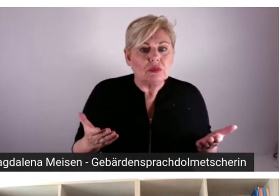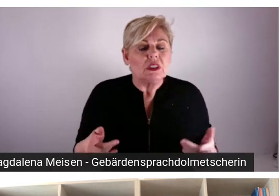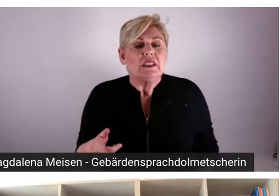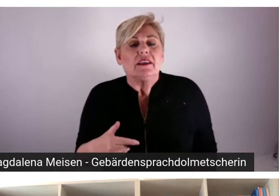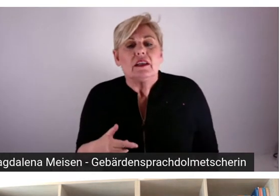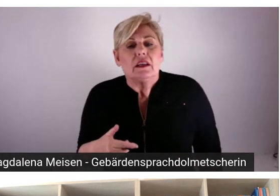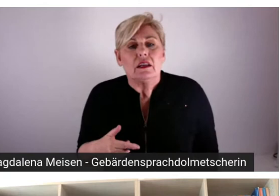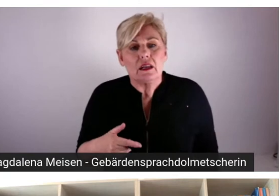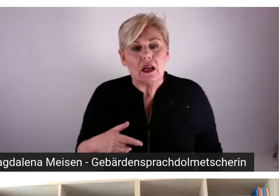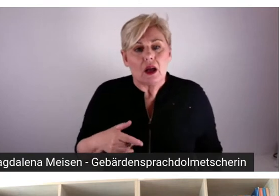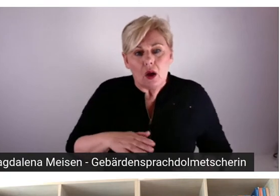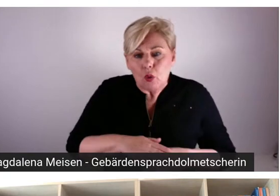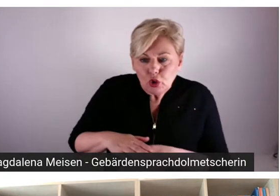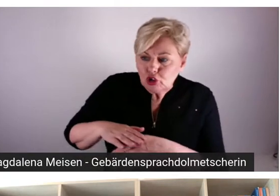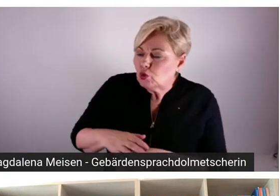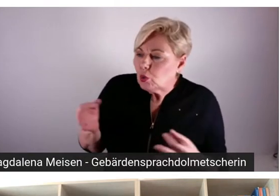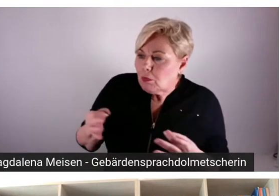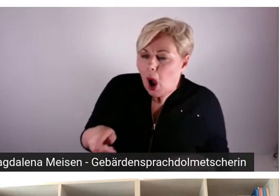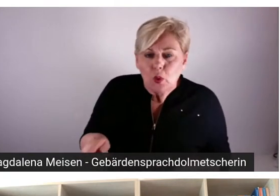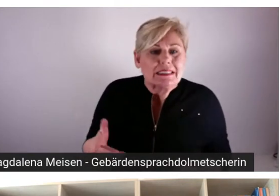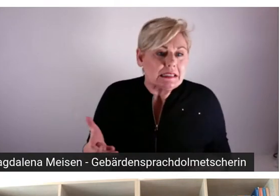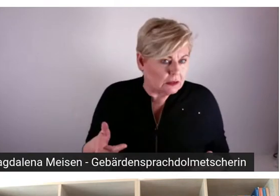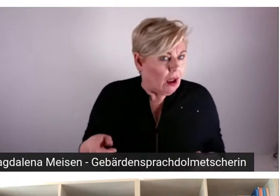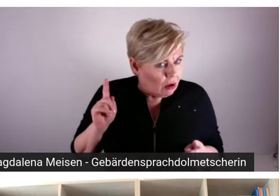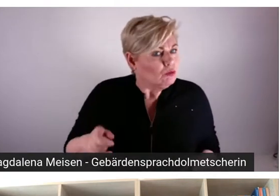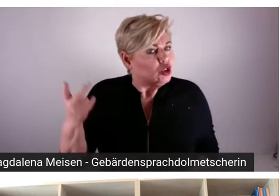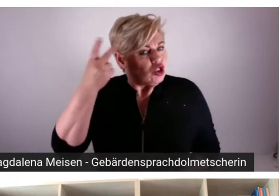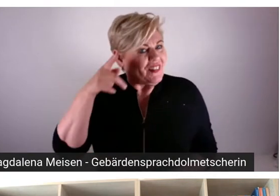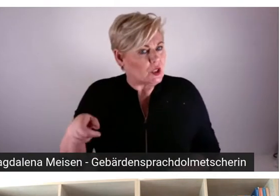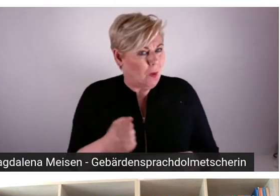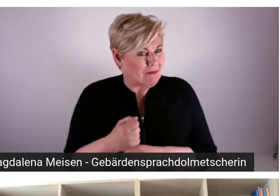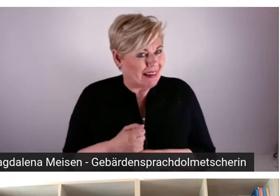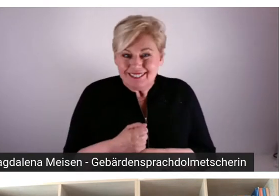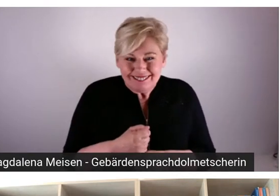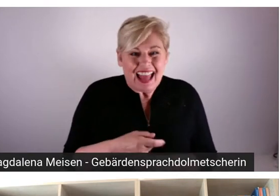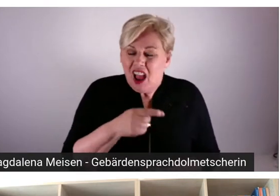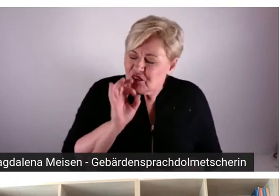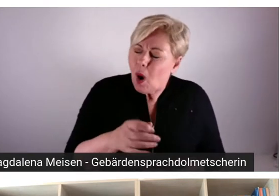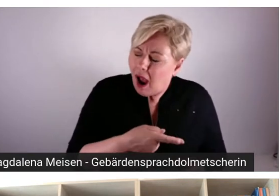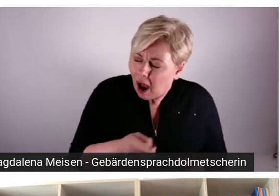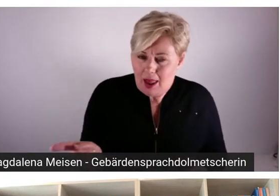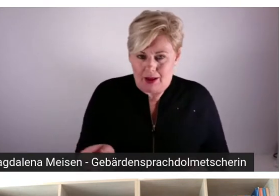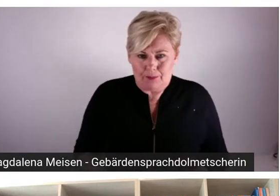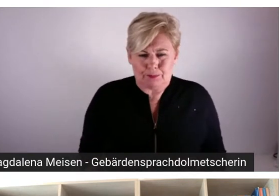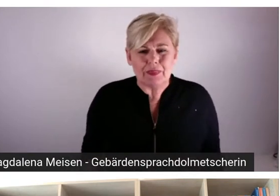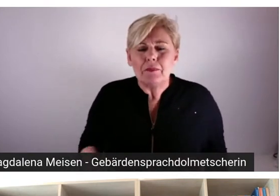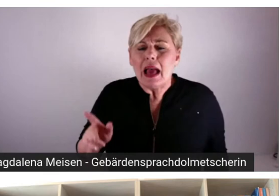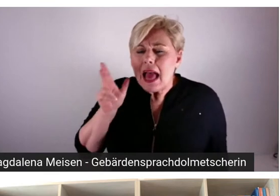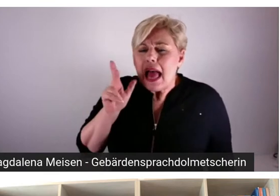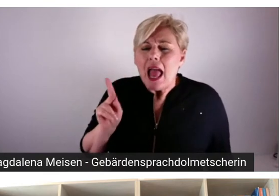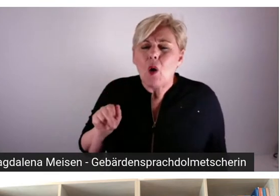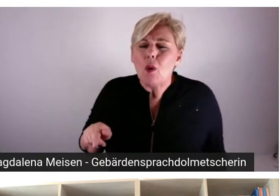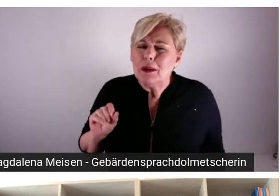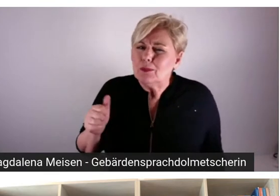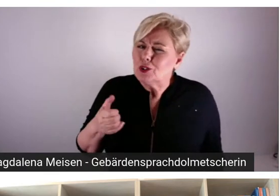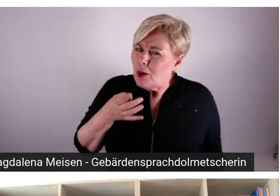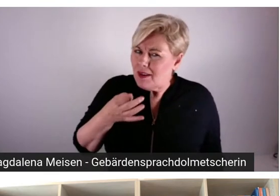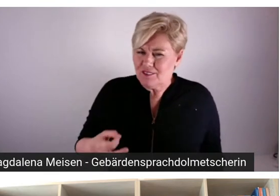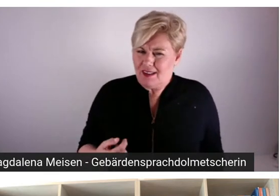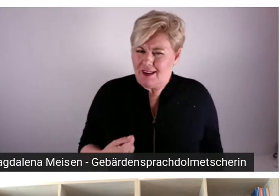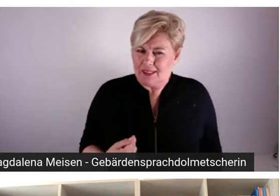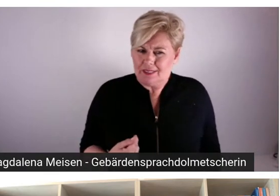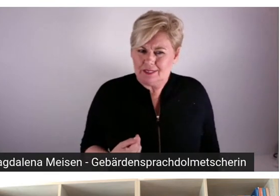die Unterstützung angewiesen sind. Herr Kober, da muss ich aber nochmal nachfragen. ist das nicht auch